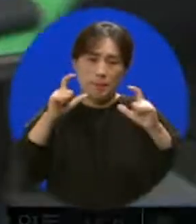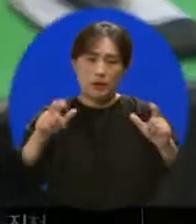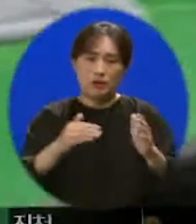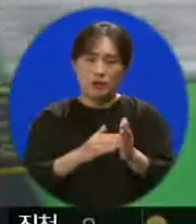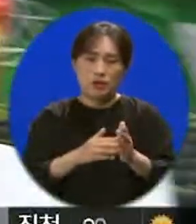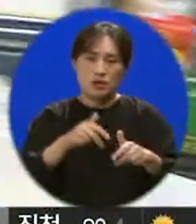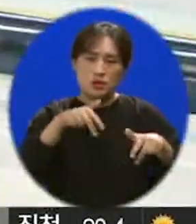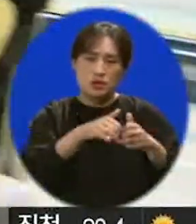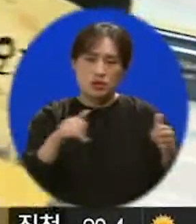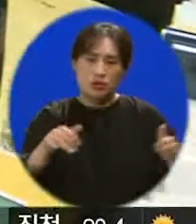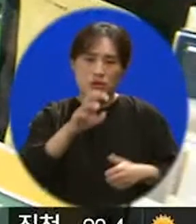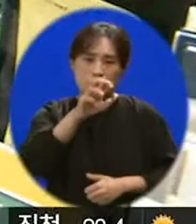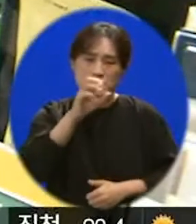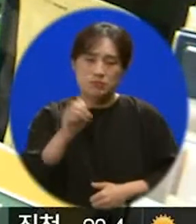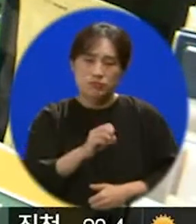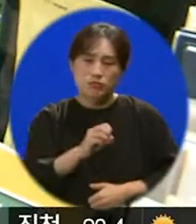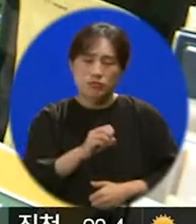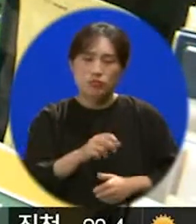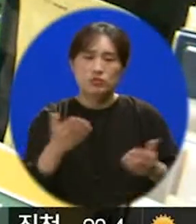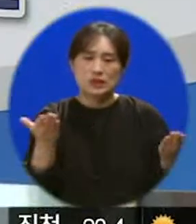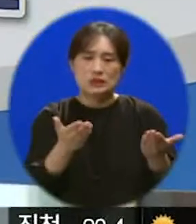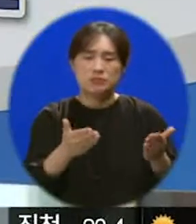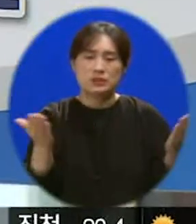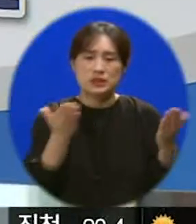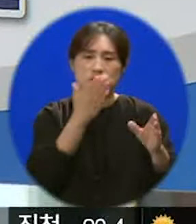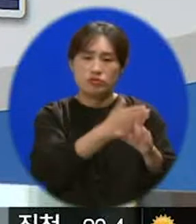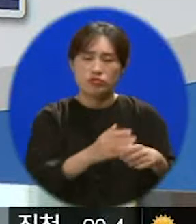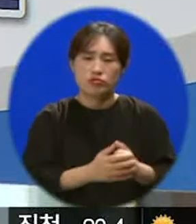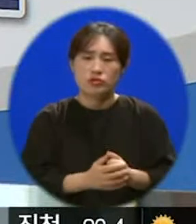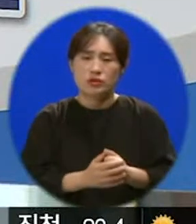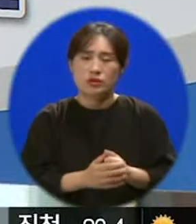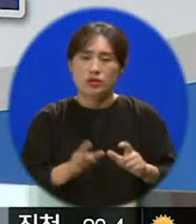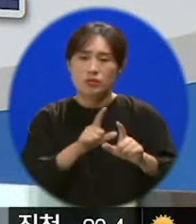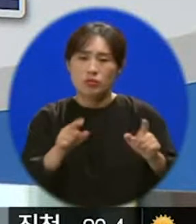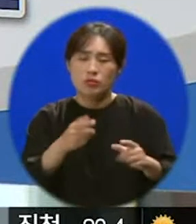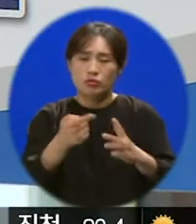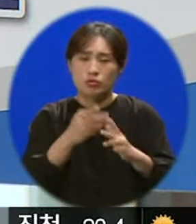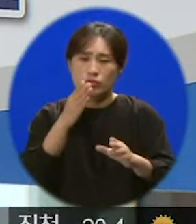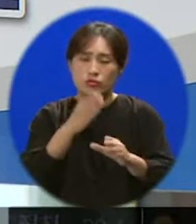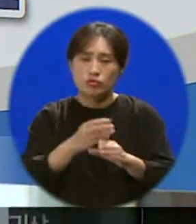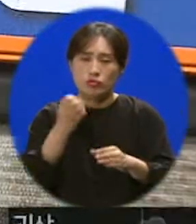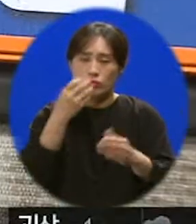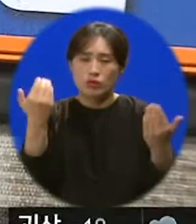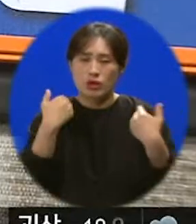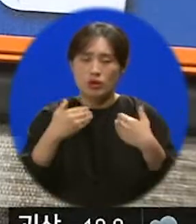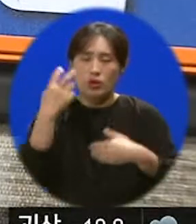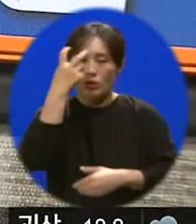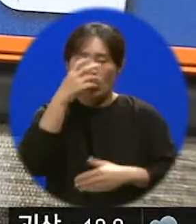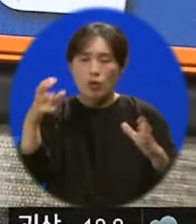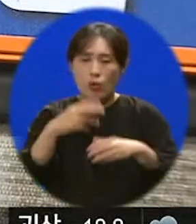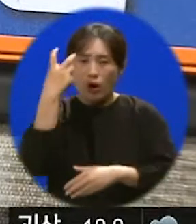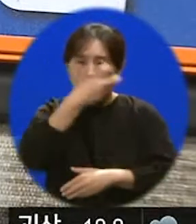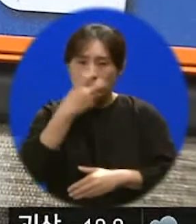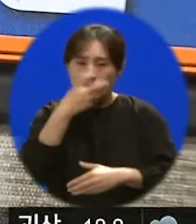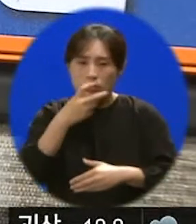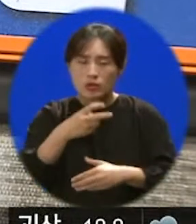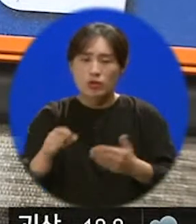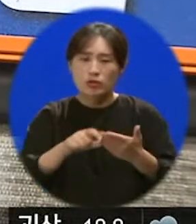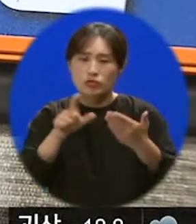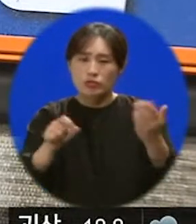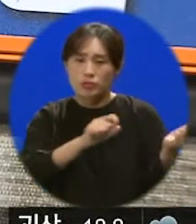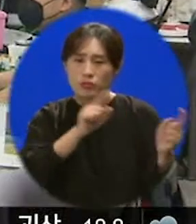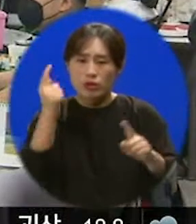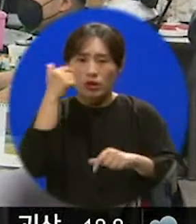직원 3분의 1이 재택근무 중입니다 일선 초 중 고등학교와 유치원 종합감사 가 이번달 차게 될